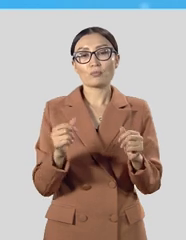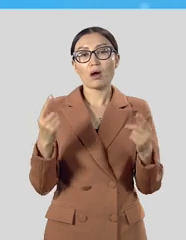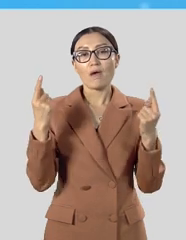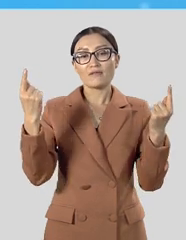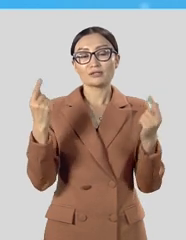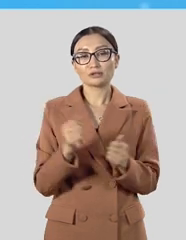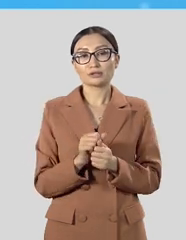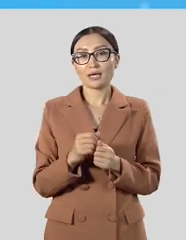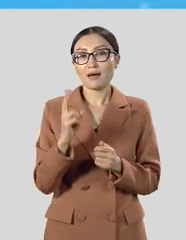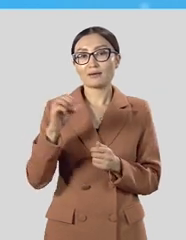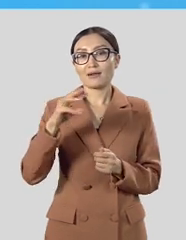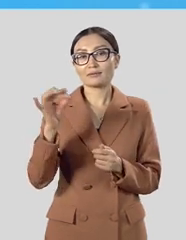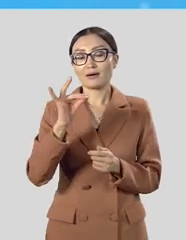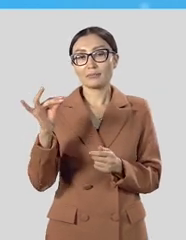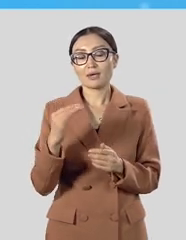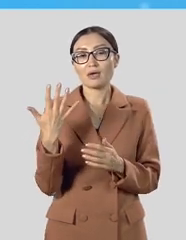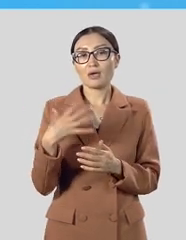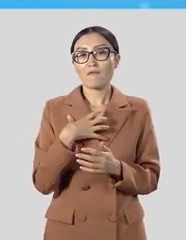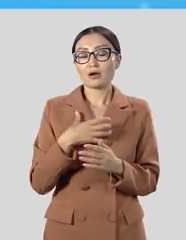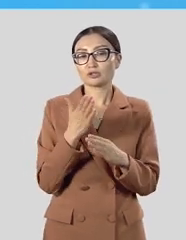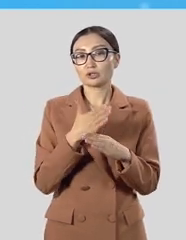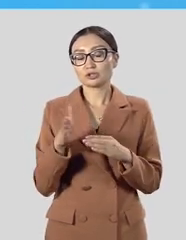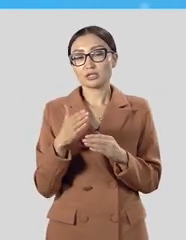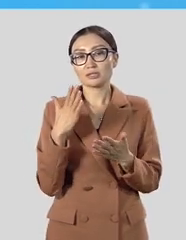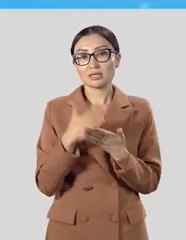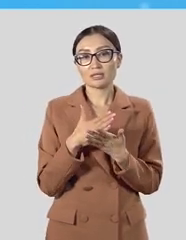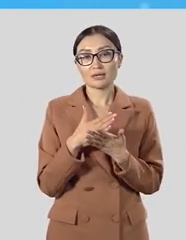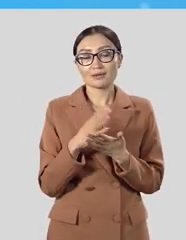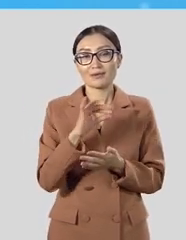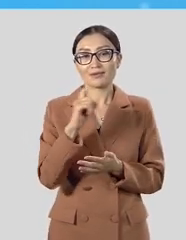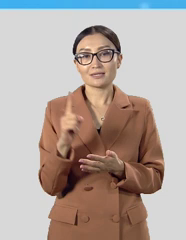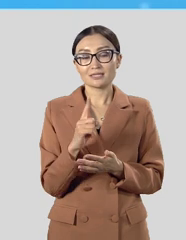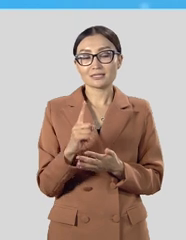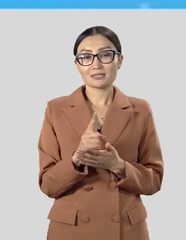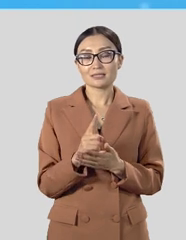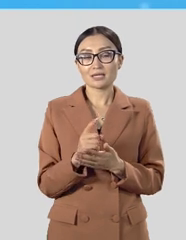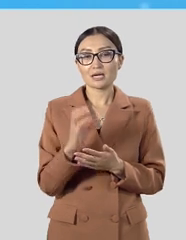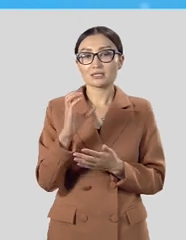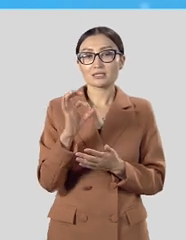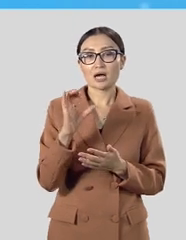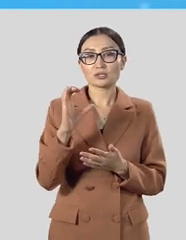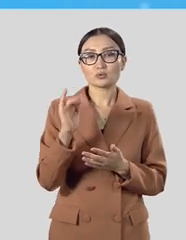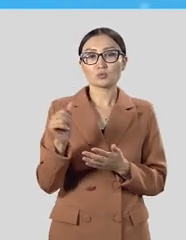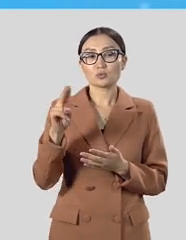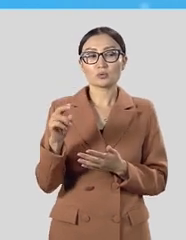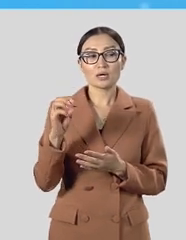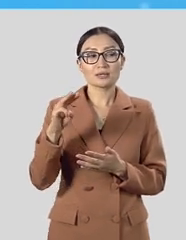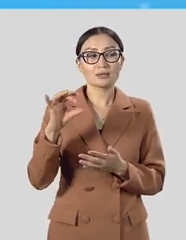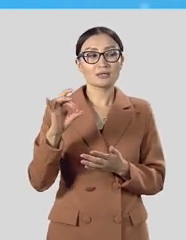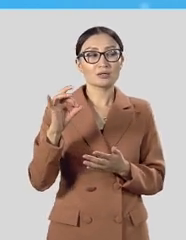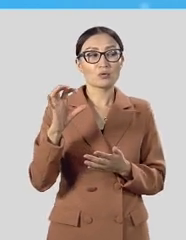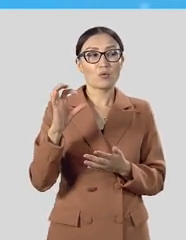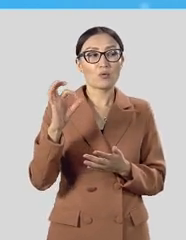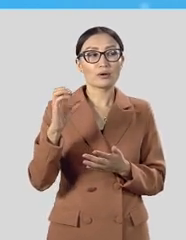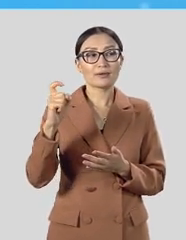клетками. Основная ее часть состоит из сосудов, трахеид и